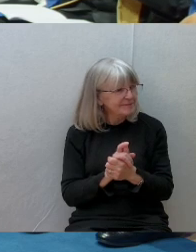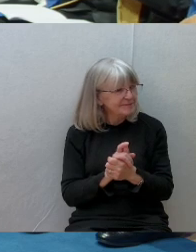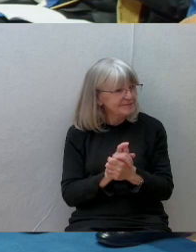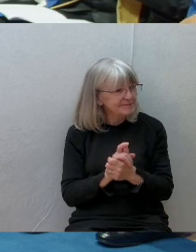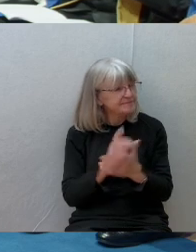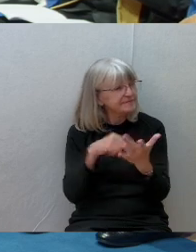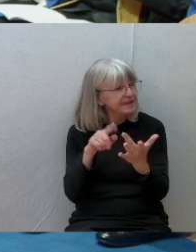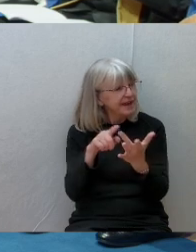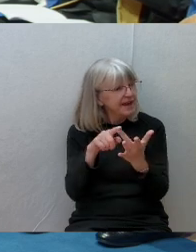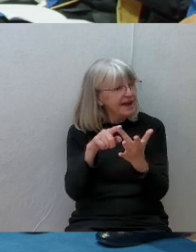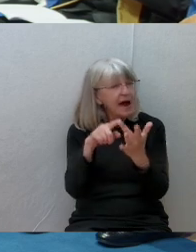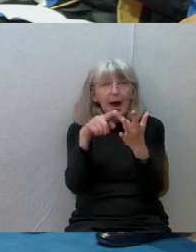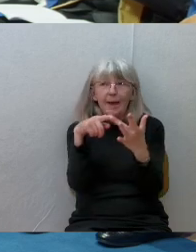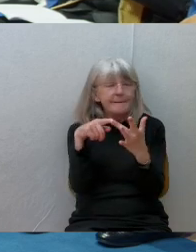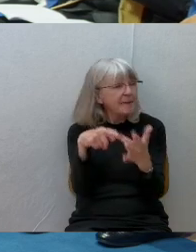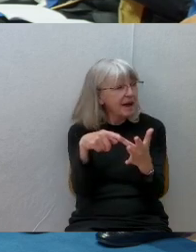Iman El Wardi.